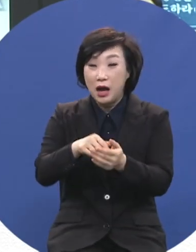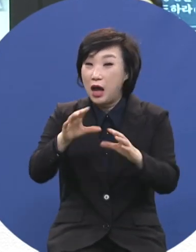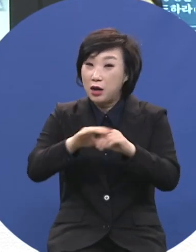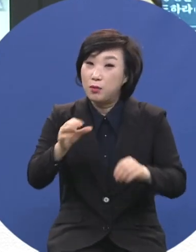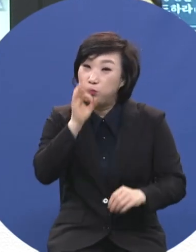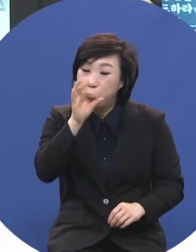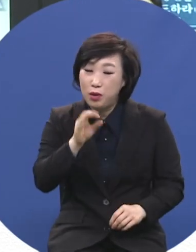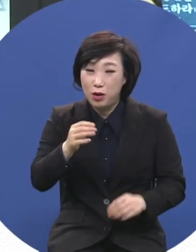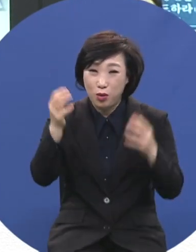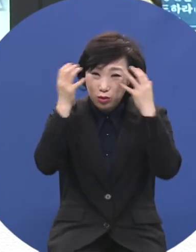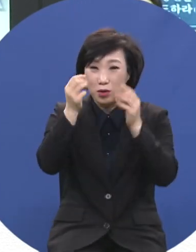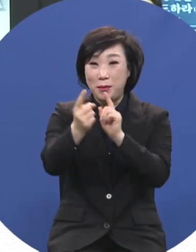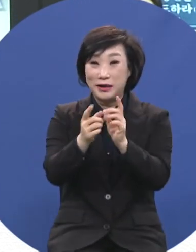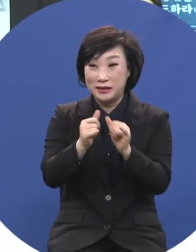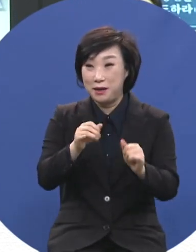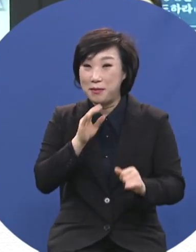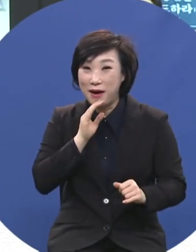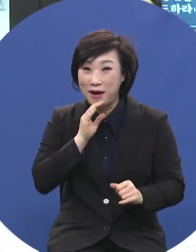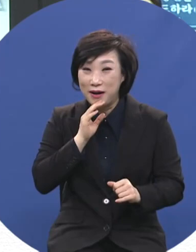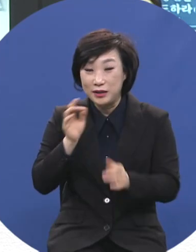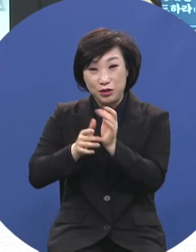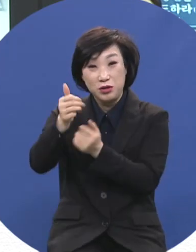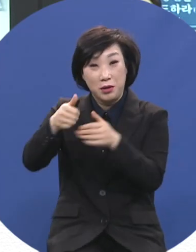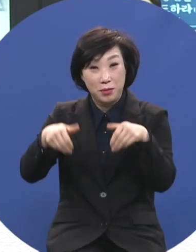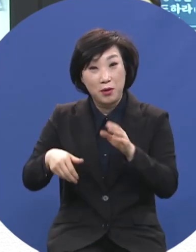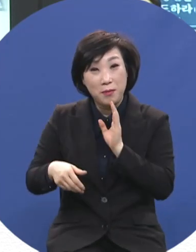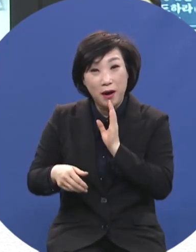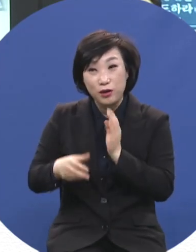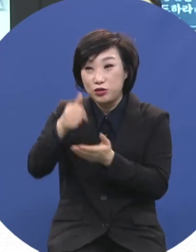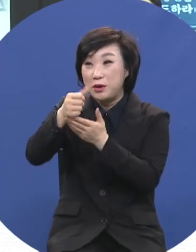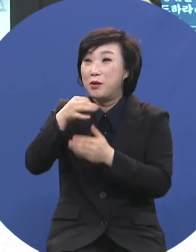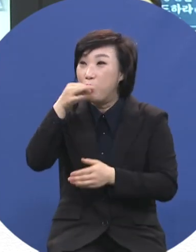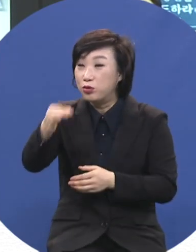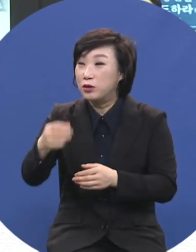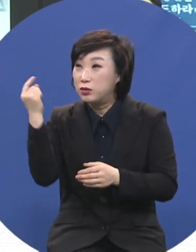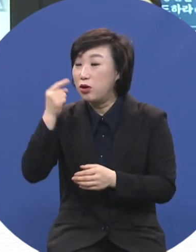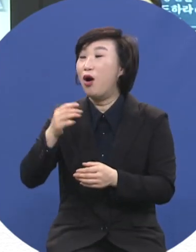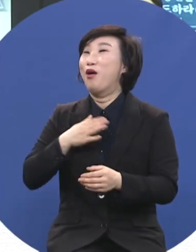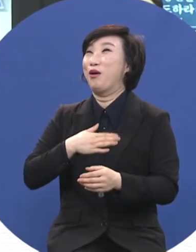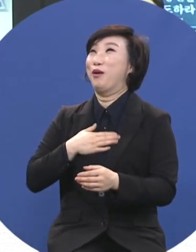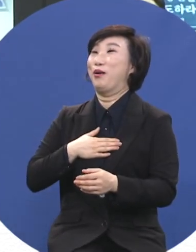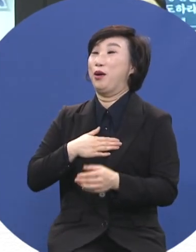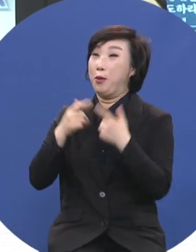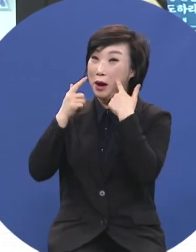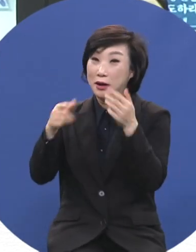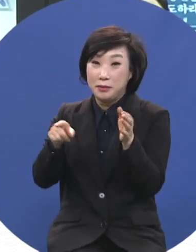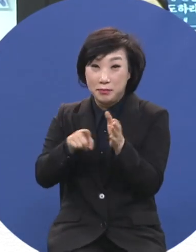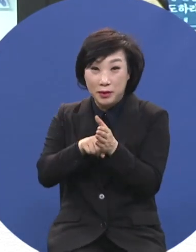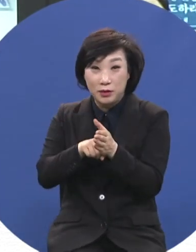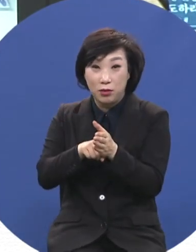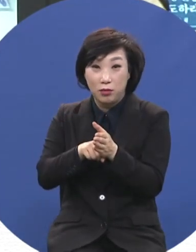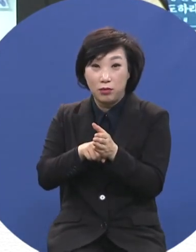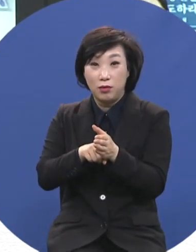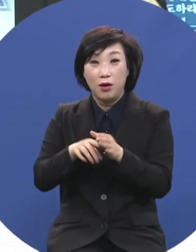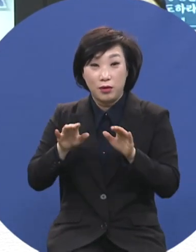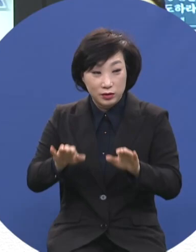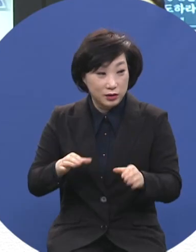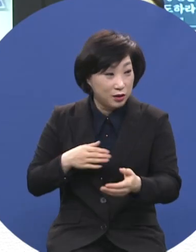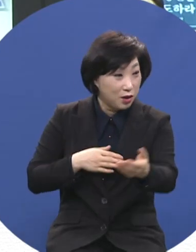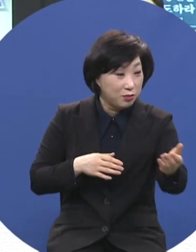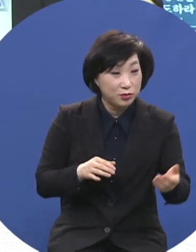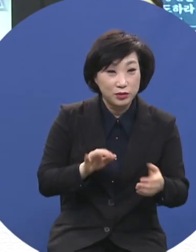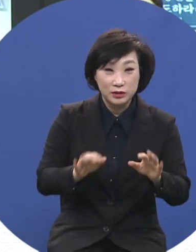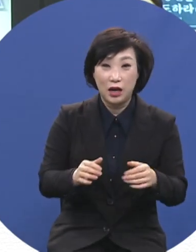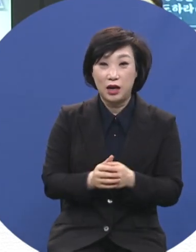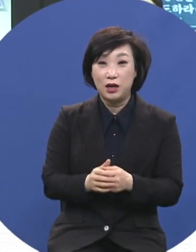고통당하는 사람들. 그런 아쉬운 사람은 그 목소리가 들리면 된다고 확실히 믿고 들어. 그러나 허다한